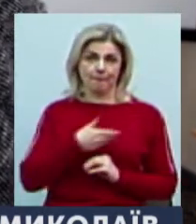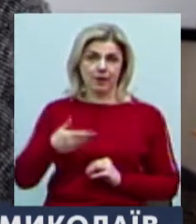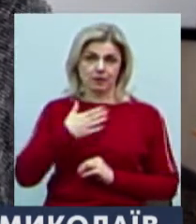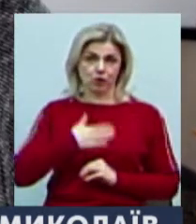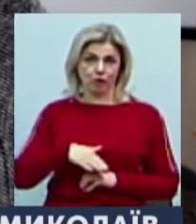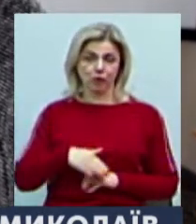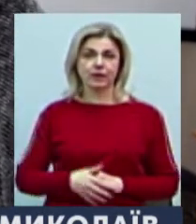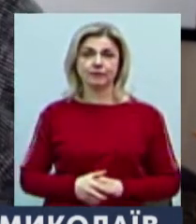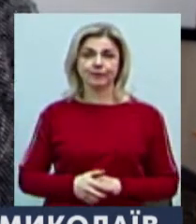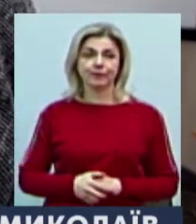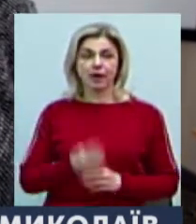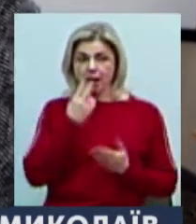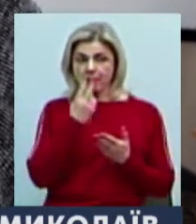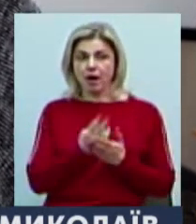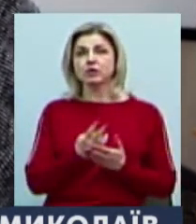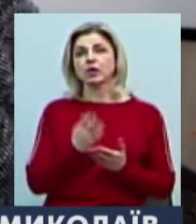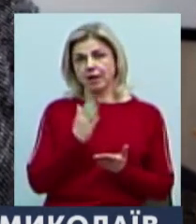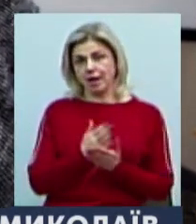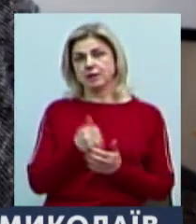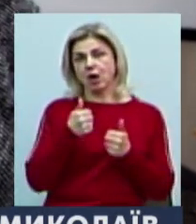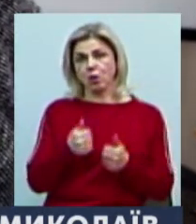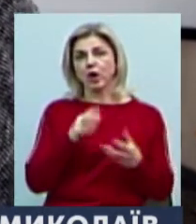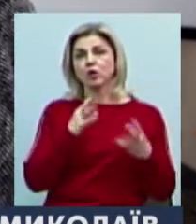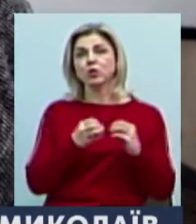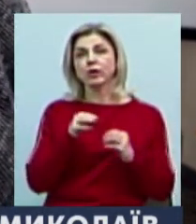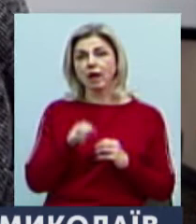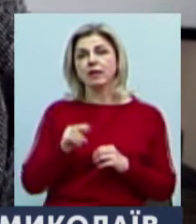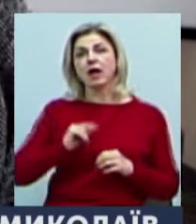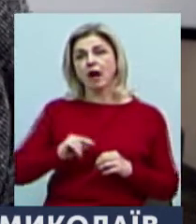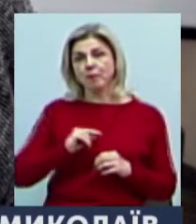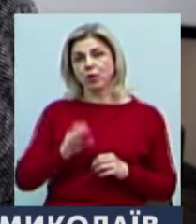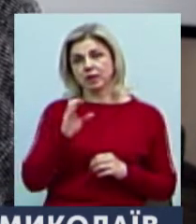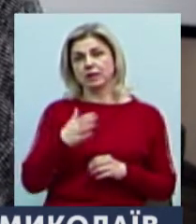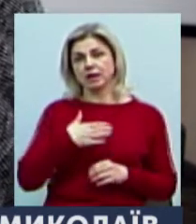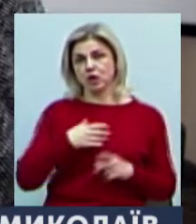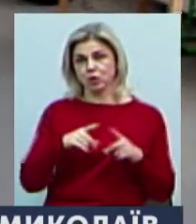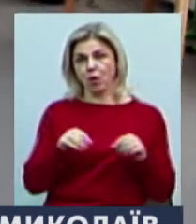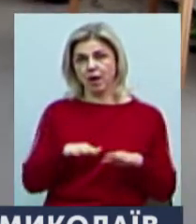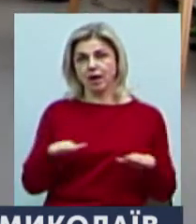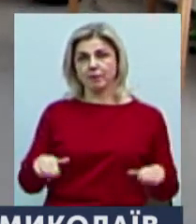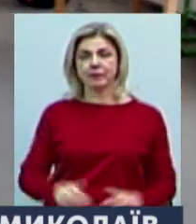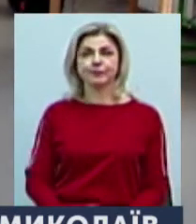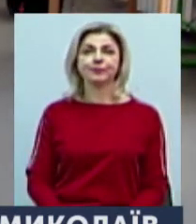задоволені. Бачимо певні позитивні результати роботи з нашими школярами.